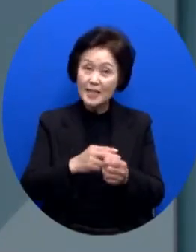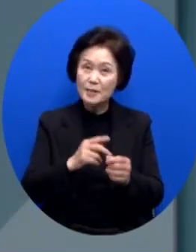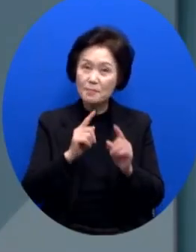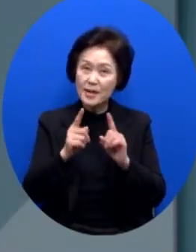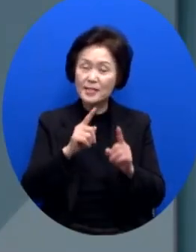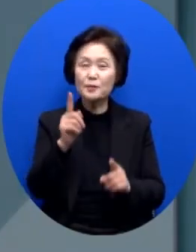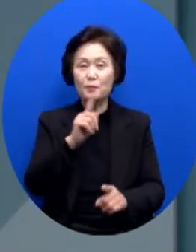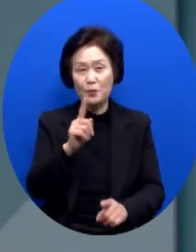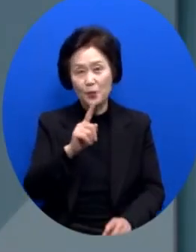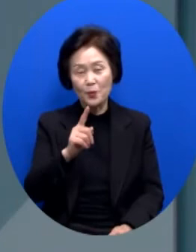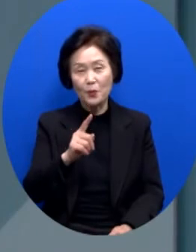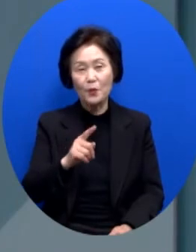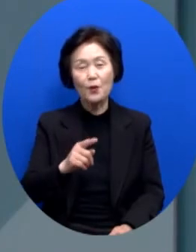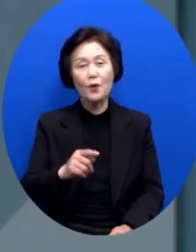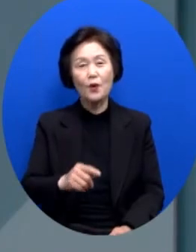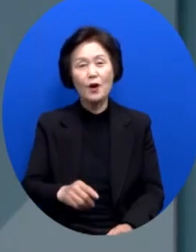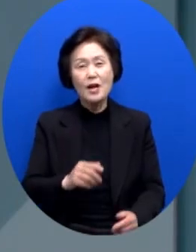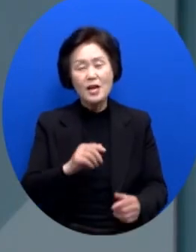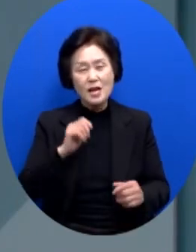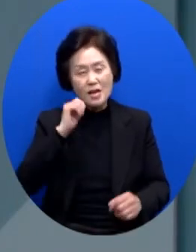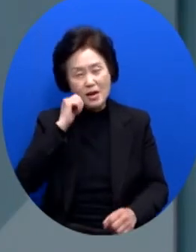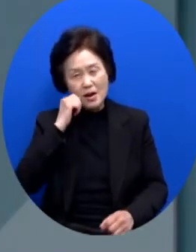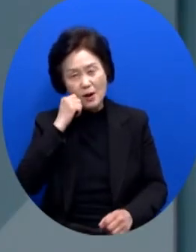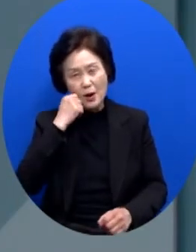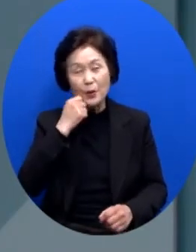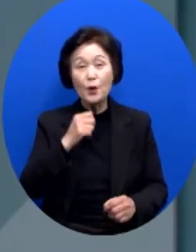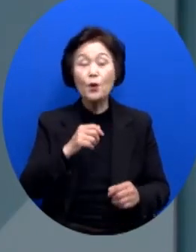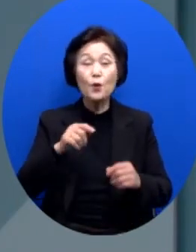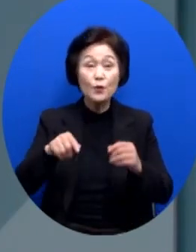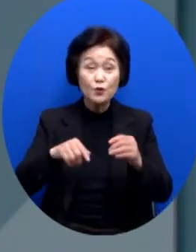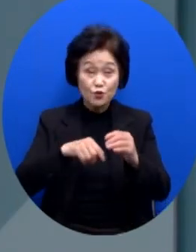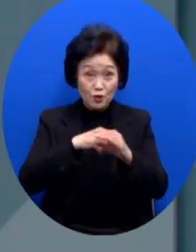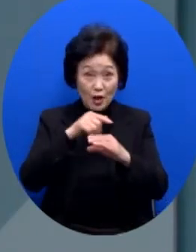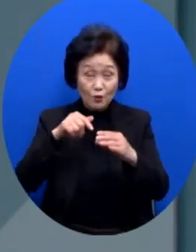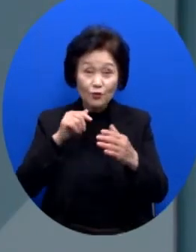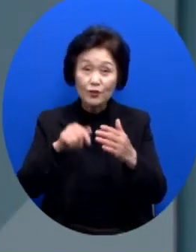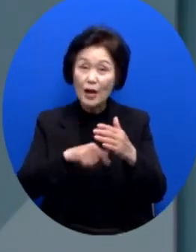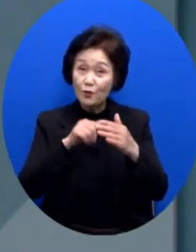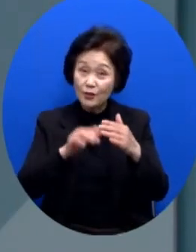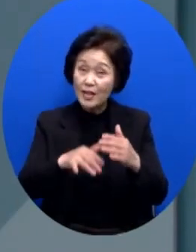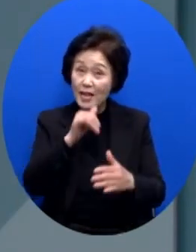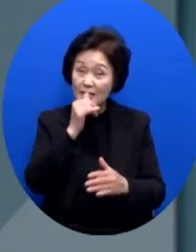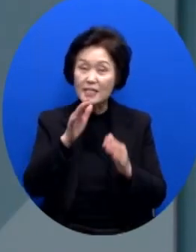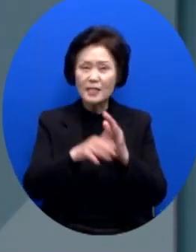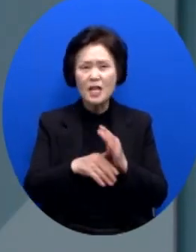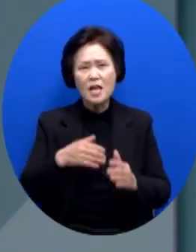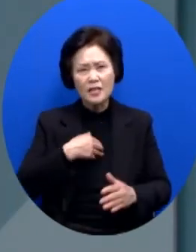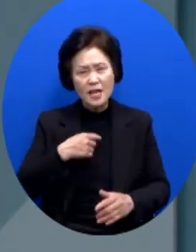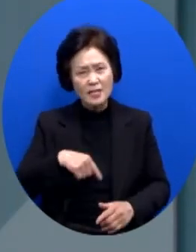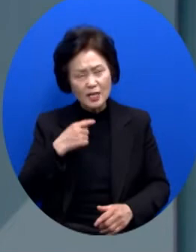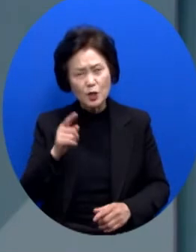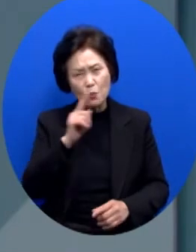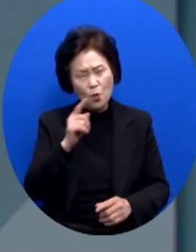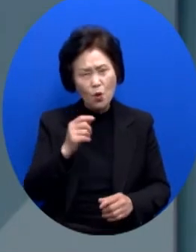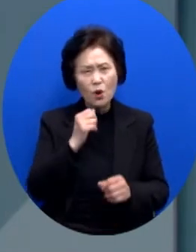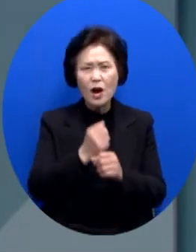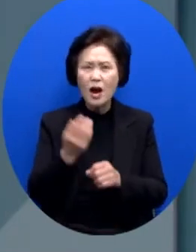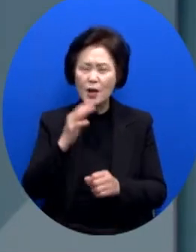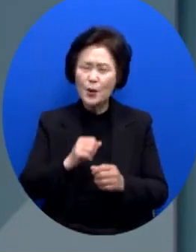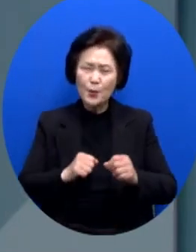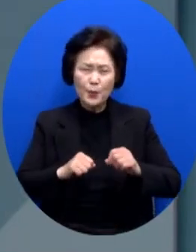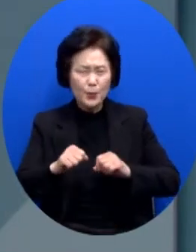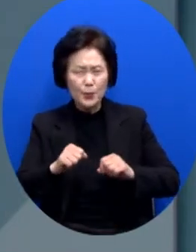말씀이 자기가 여러 가지 어려움이 가운데 있었을 때 내가 뭔가를 하려고 몸부림 치기로 작정하고 몸을